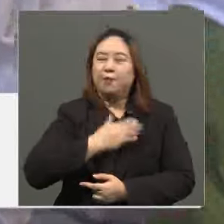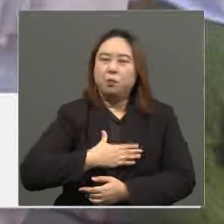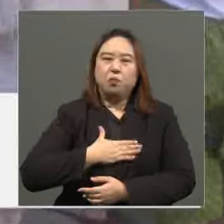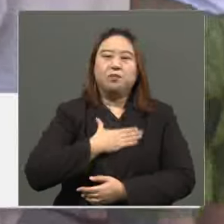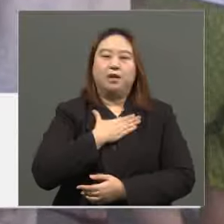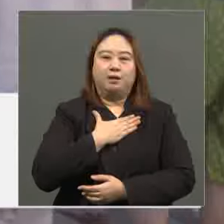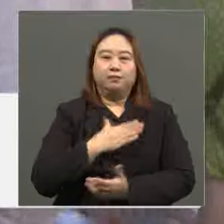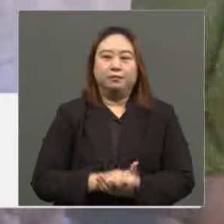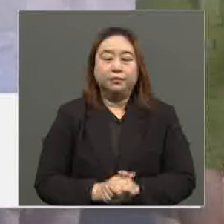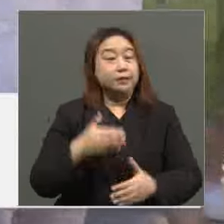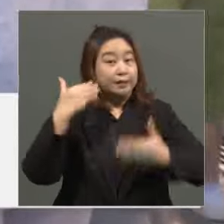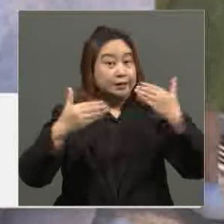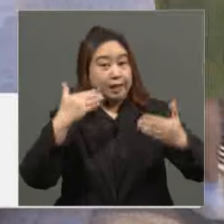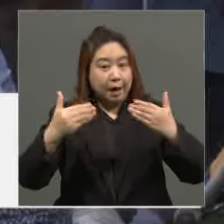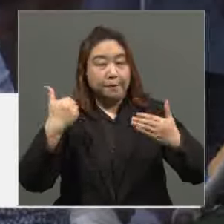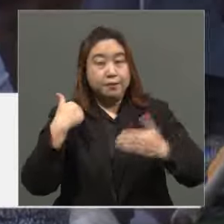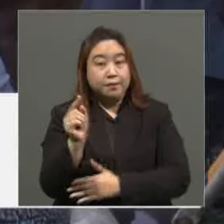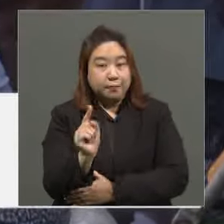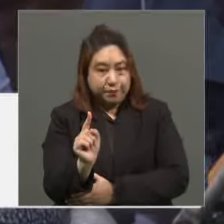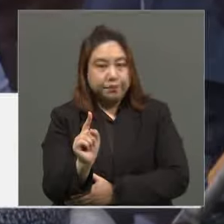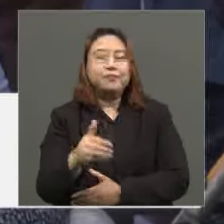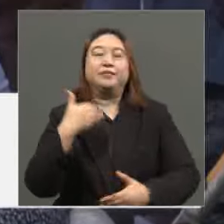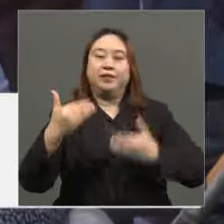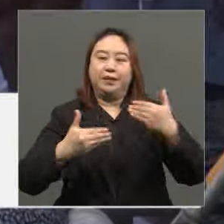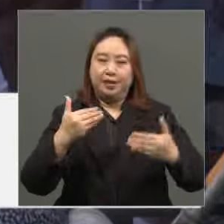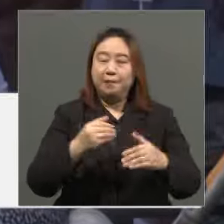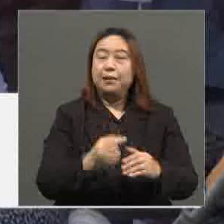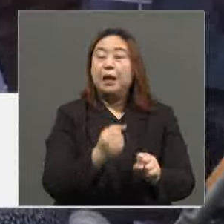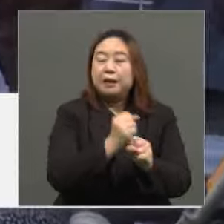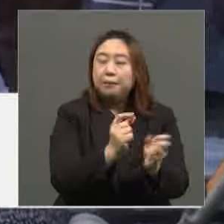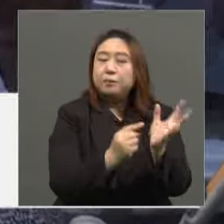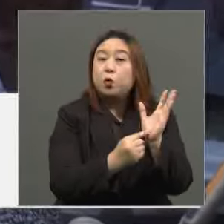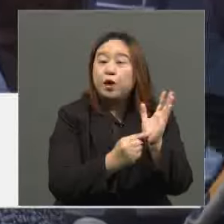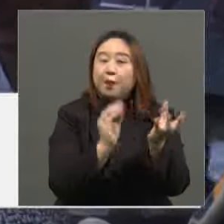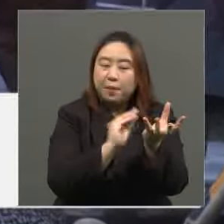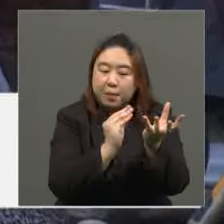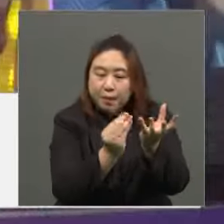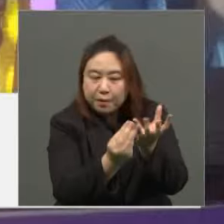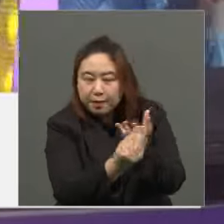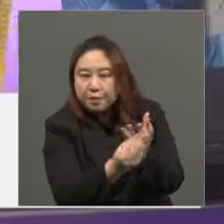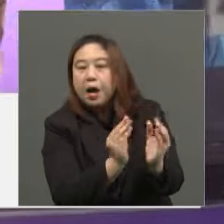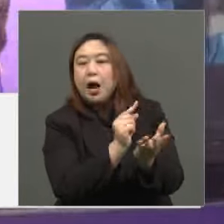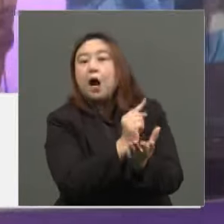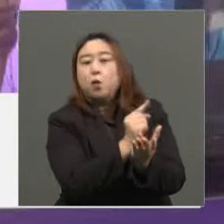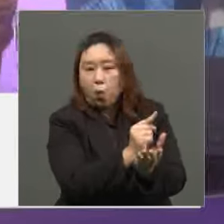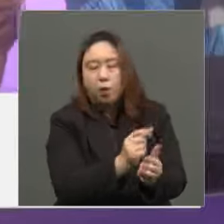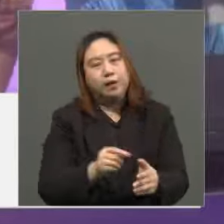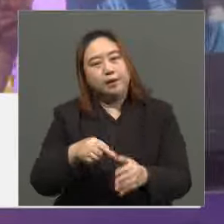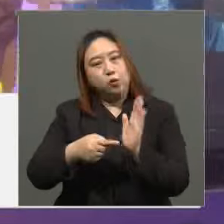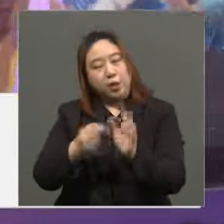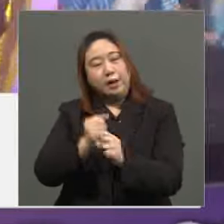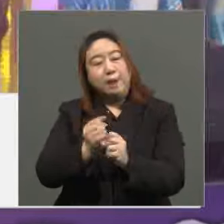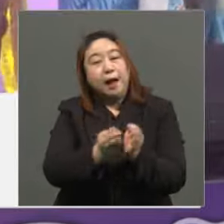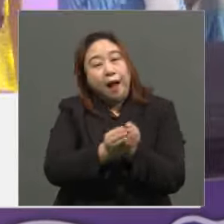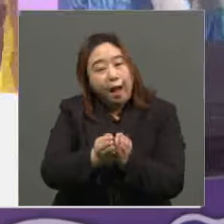ซึ่งกิจกรรมภายในงานประกอบด้วยกิจกรรมสาธิตการทำกระทงกิจกรรมสาธิตการทำอาหารและขนมโบราณกิจ